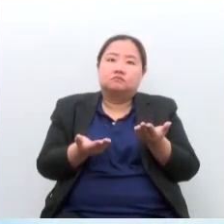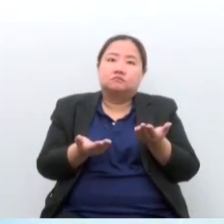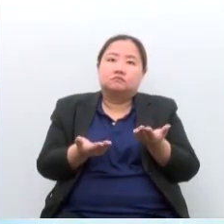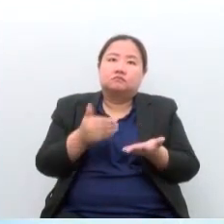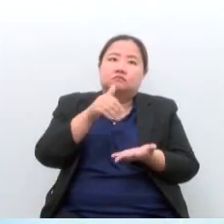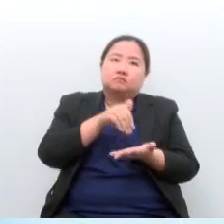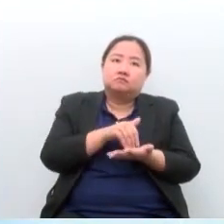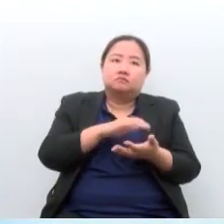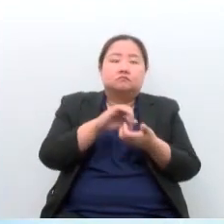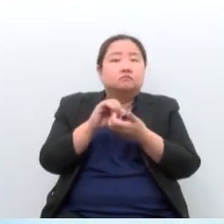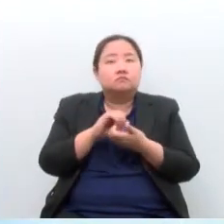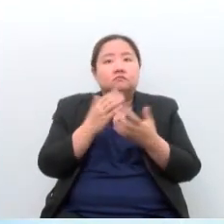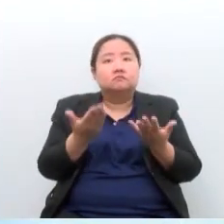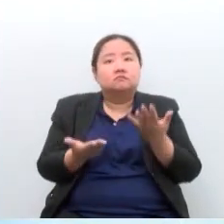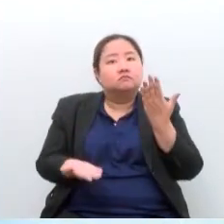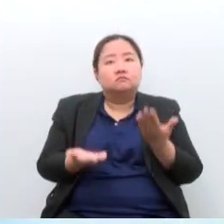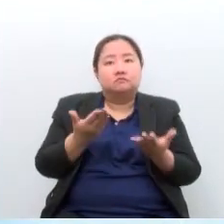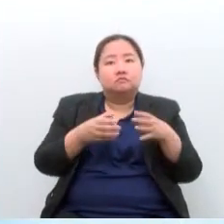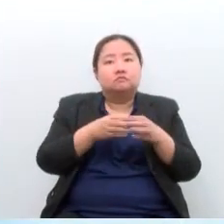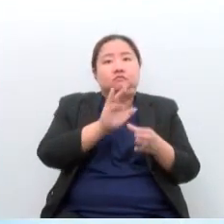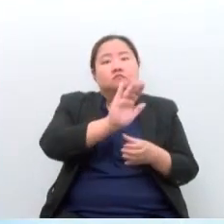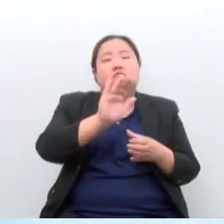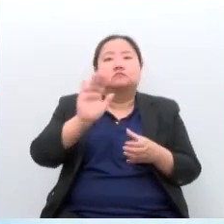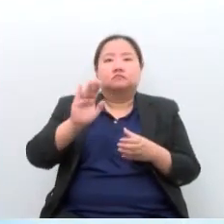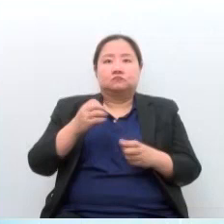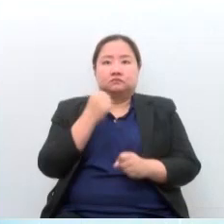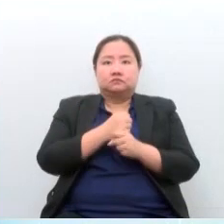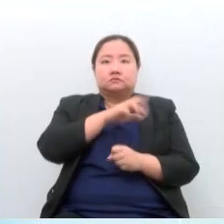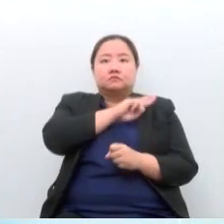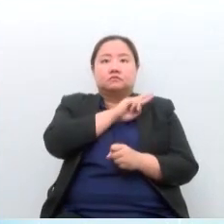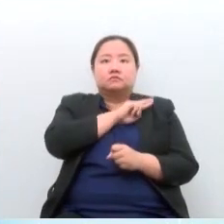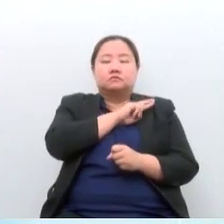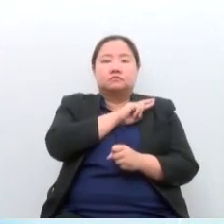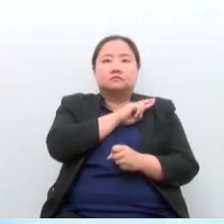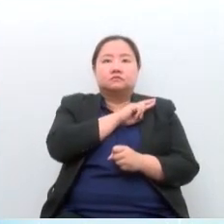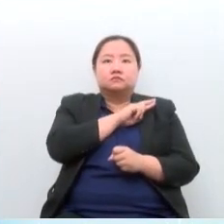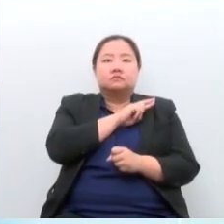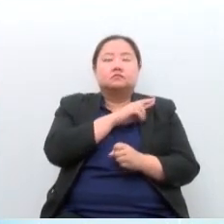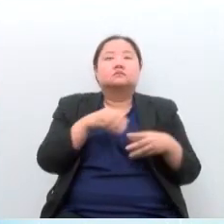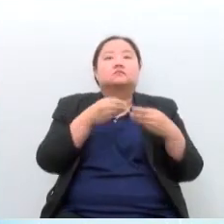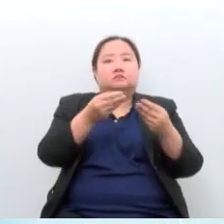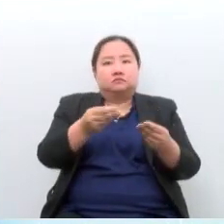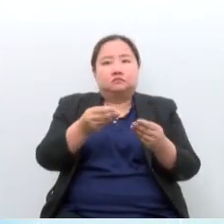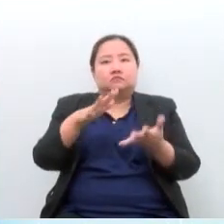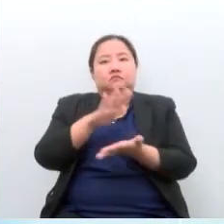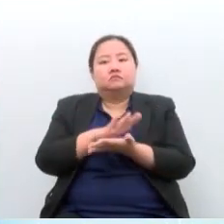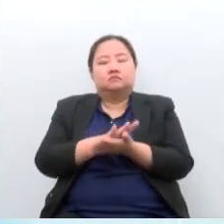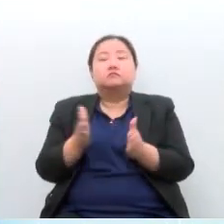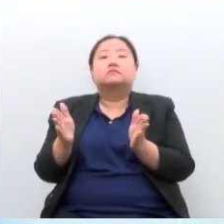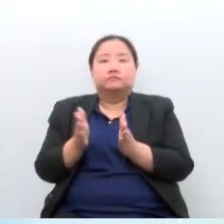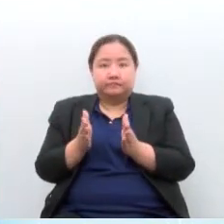ศูนย์เครือข่ายของของแต่ละกลุ่มเนี่ยทำหน้าที่ธุรการแทงโรงเรียนขนาดเล็กนะ